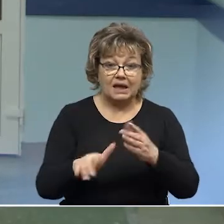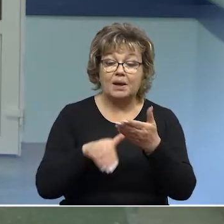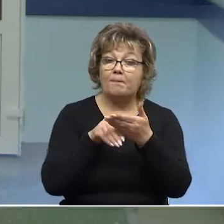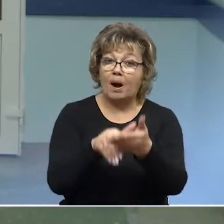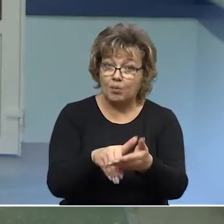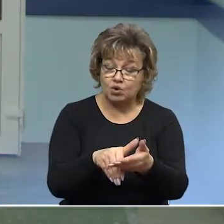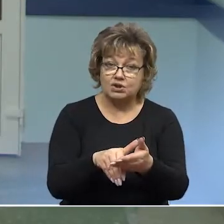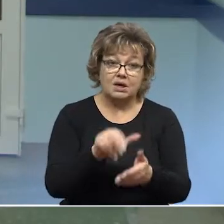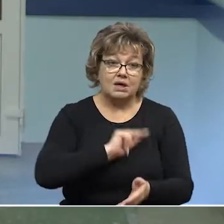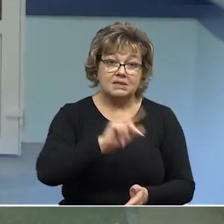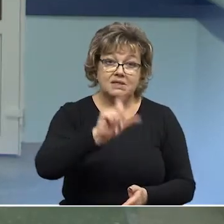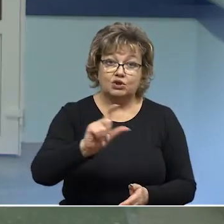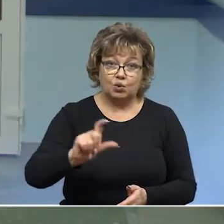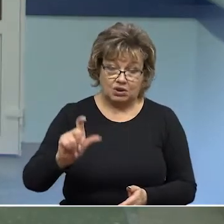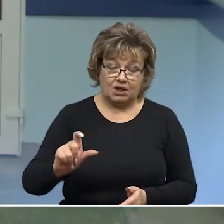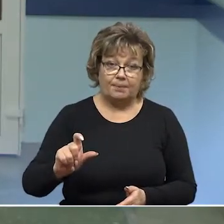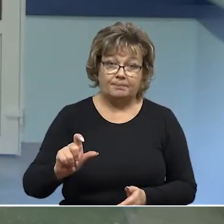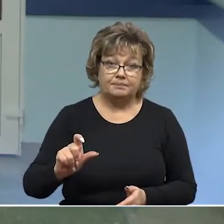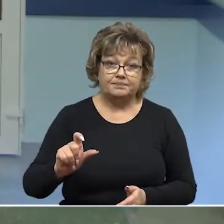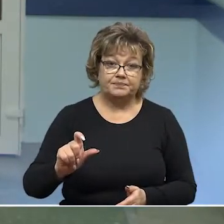это помочь сотрудникам